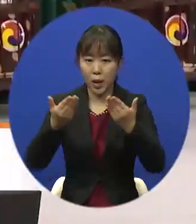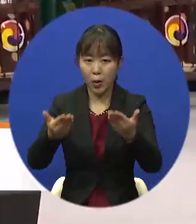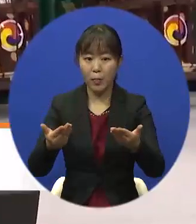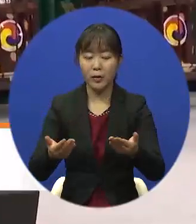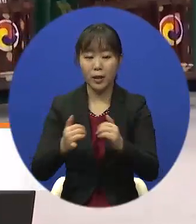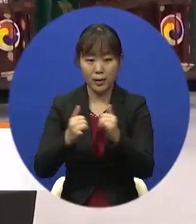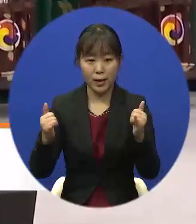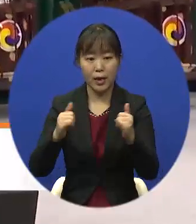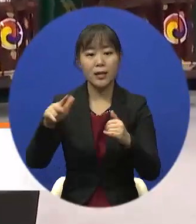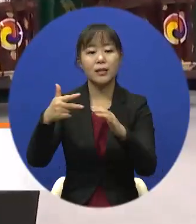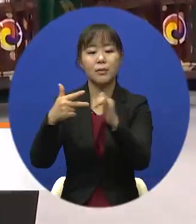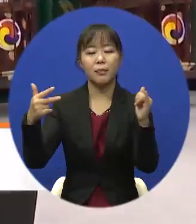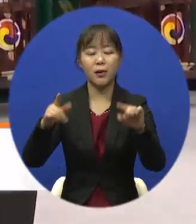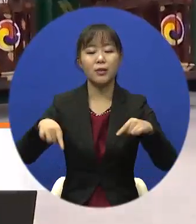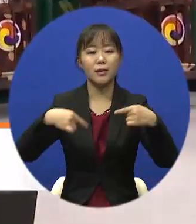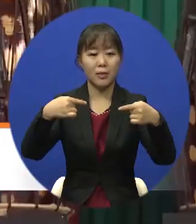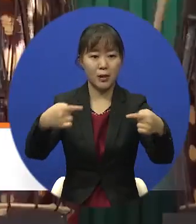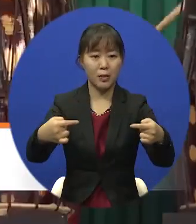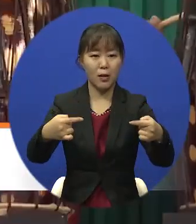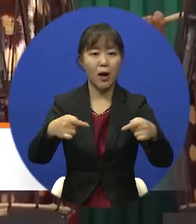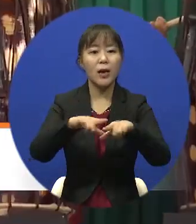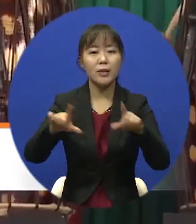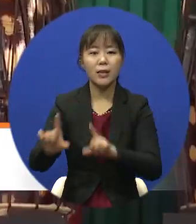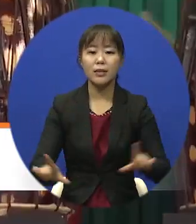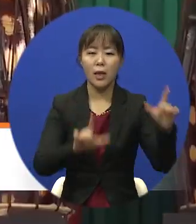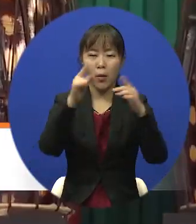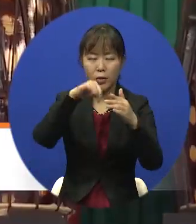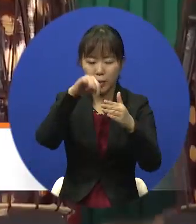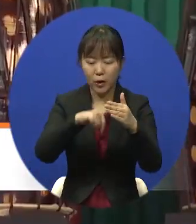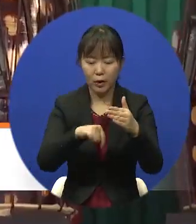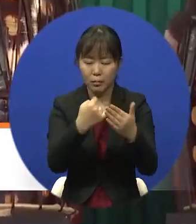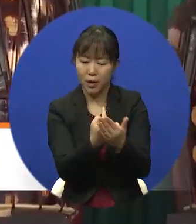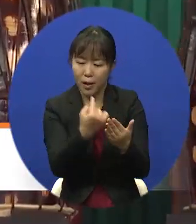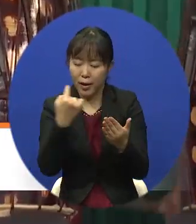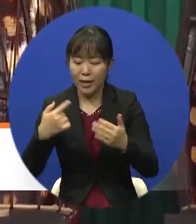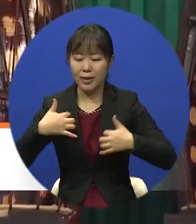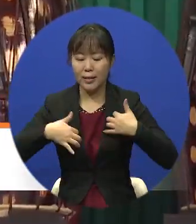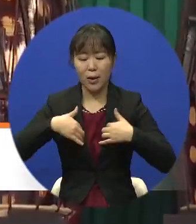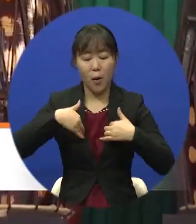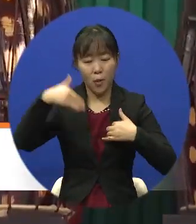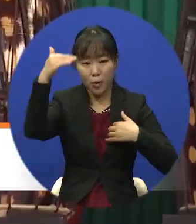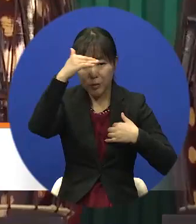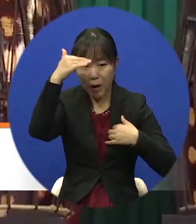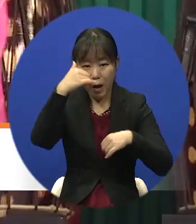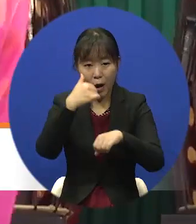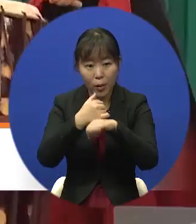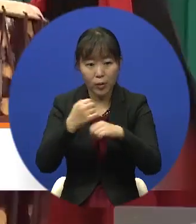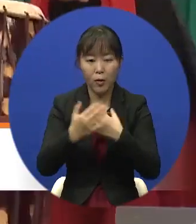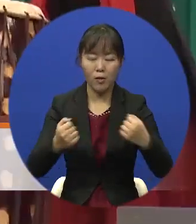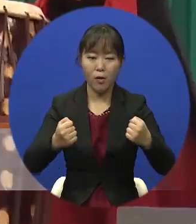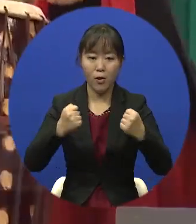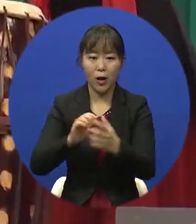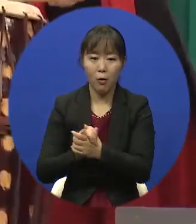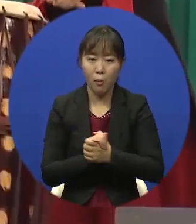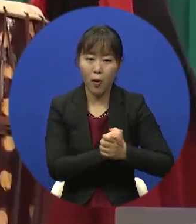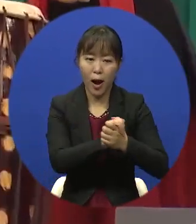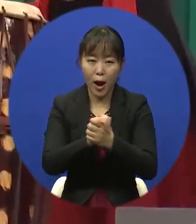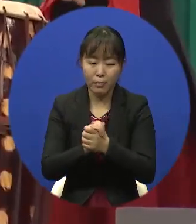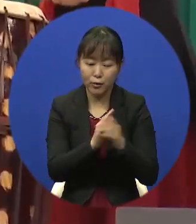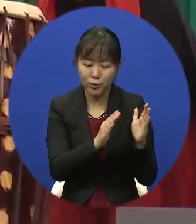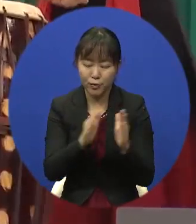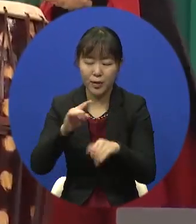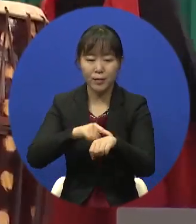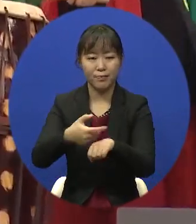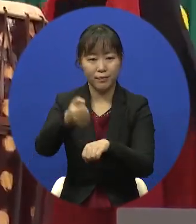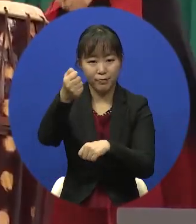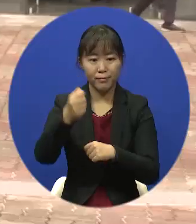등 700여 명이 참석해 일상생활에서 벗어나 즐거운 공연을 관람하며 건강과 화합을 다지는 시간이